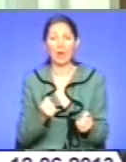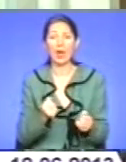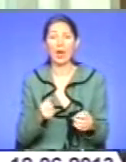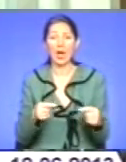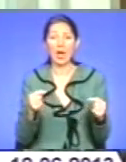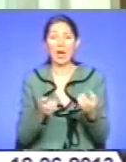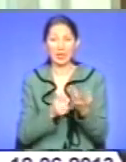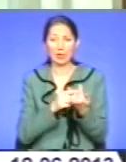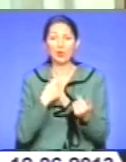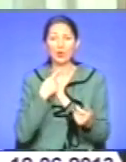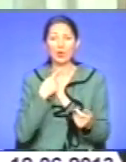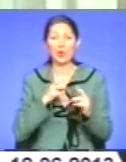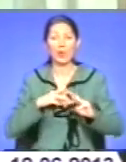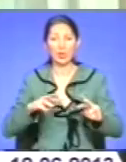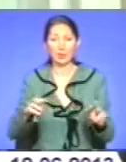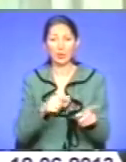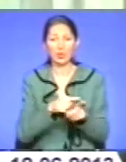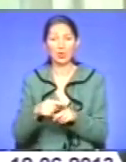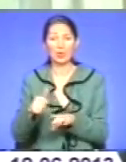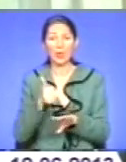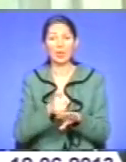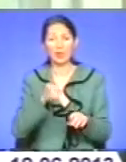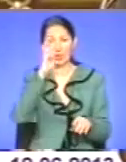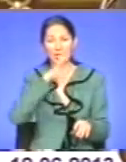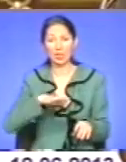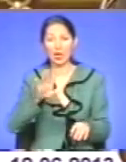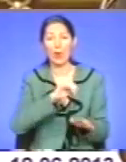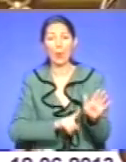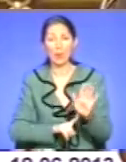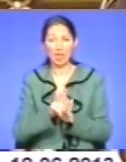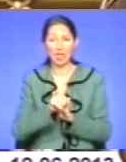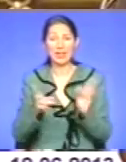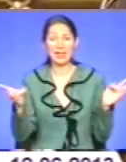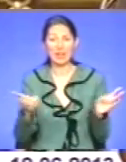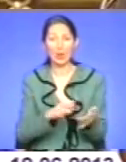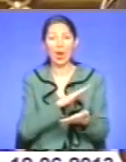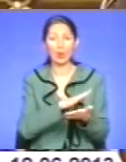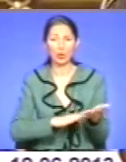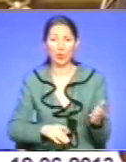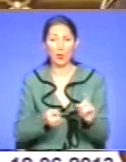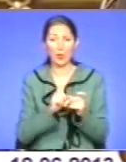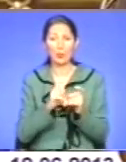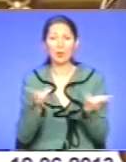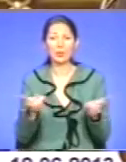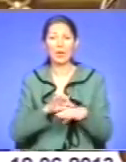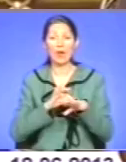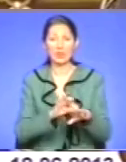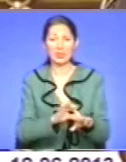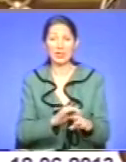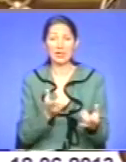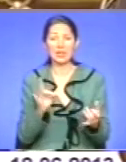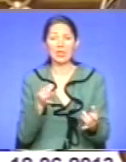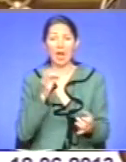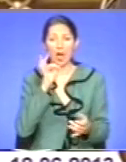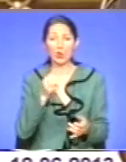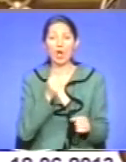парламенті. Тому, за словами глави держави, почати варто продовжувати. Боротьбу треба вести. Я ще раз кажу, за